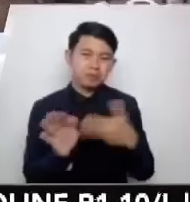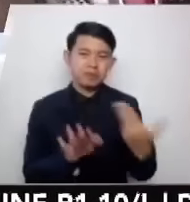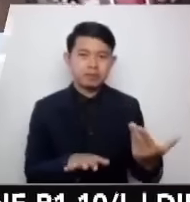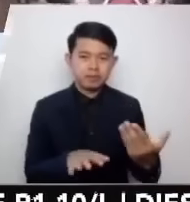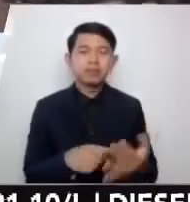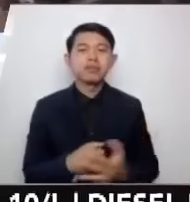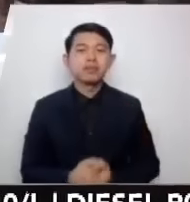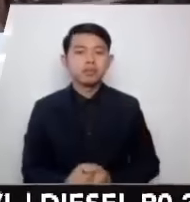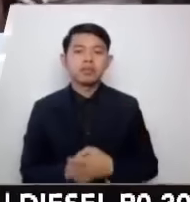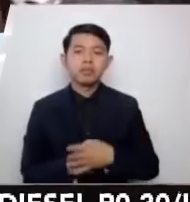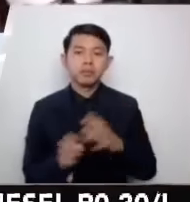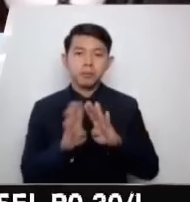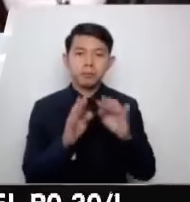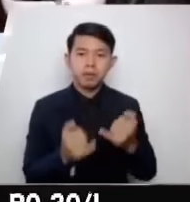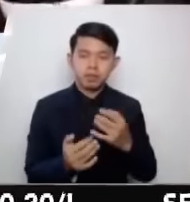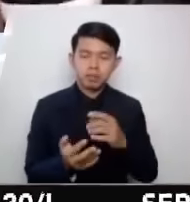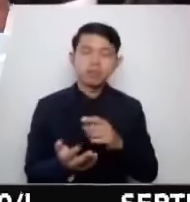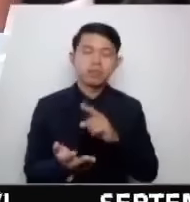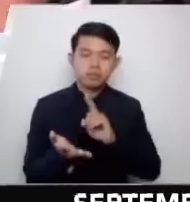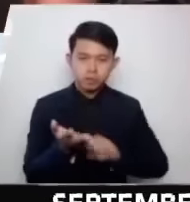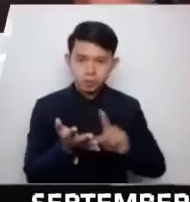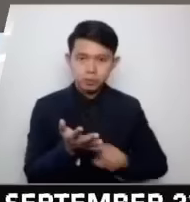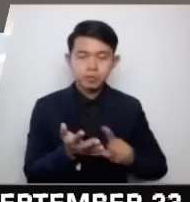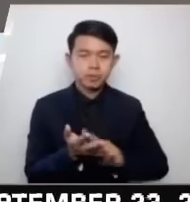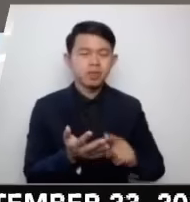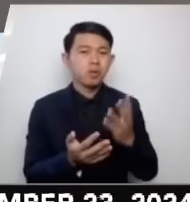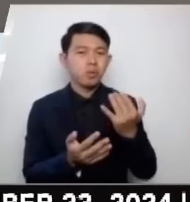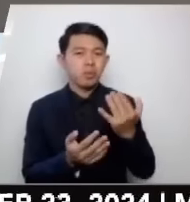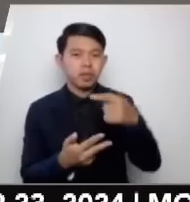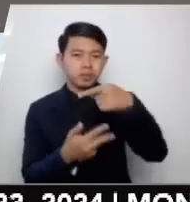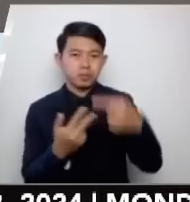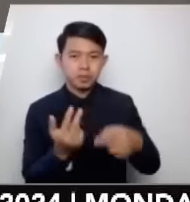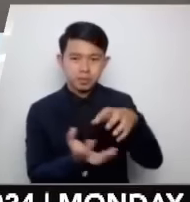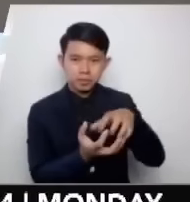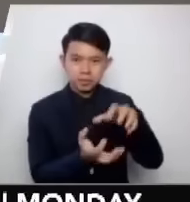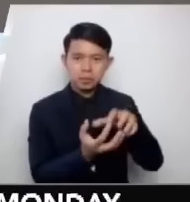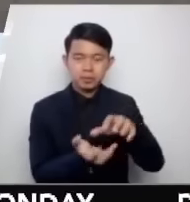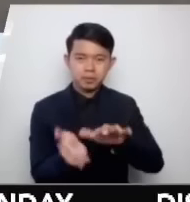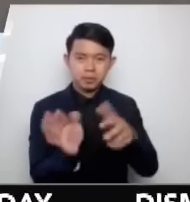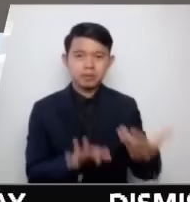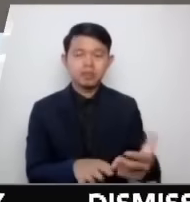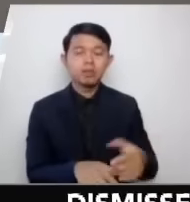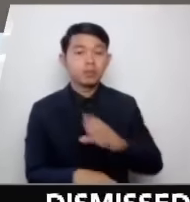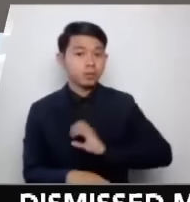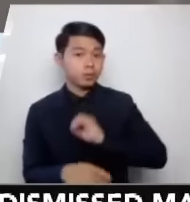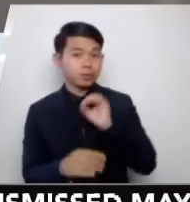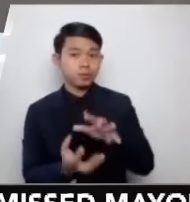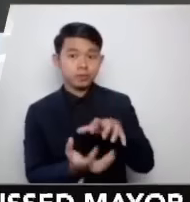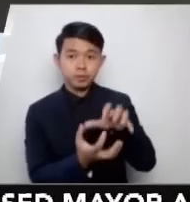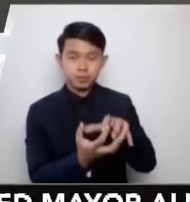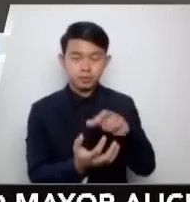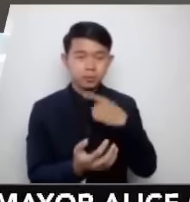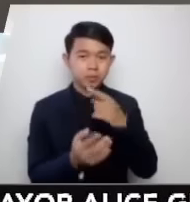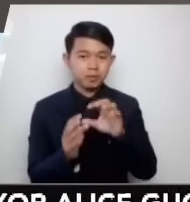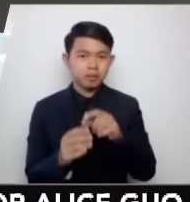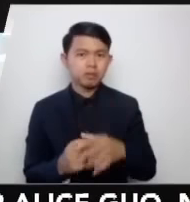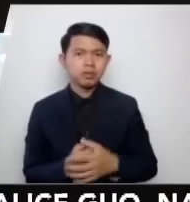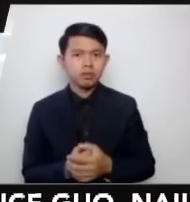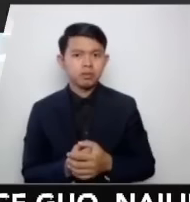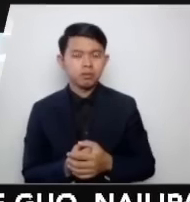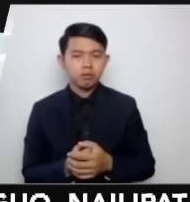City Veterinary Office sa ikinamatay ng 3 aso. Ayon sa pamilyang nagmamay-ari sa mga aso, bigla na lang nangisay,